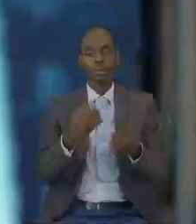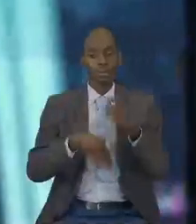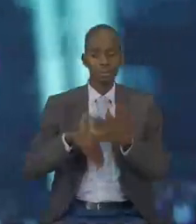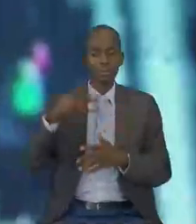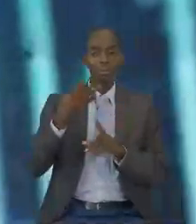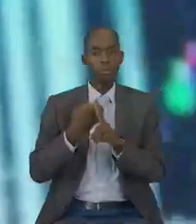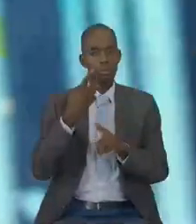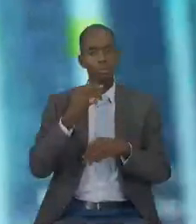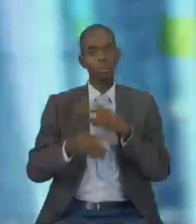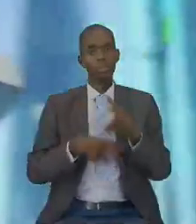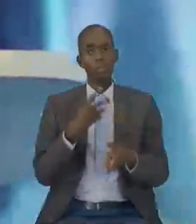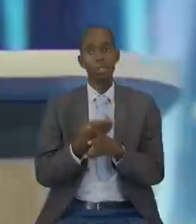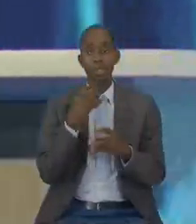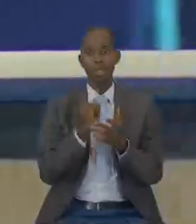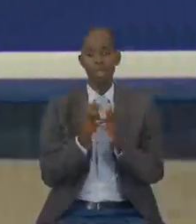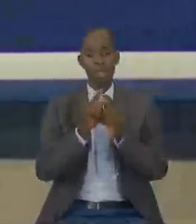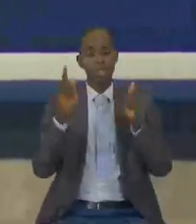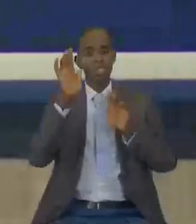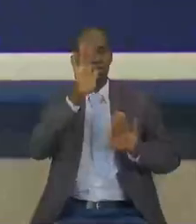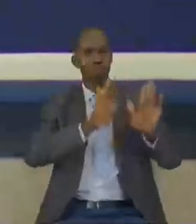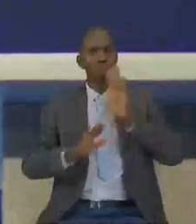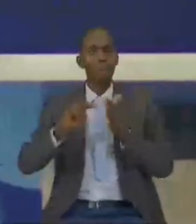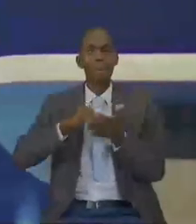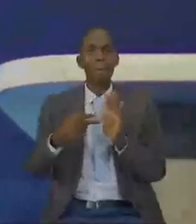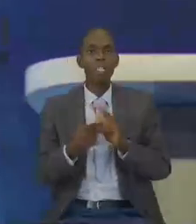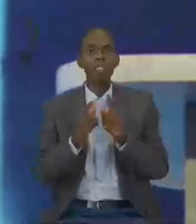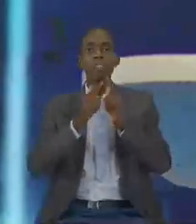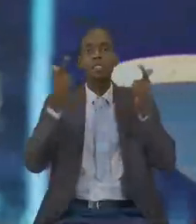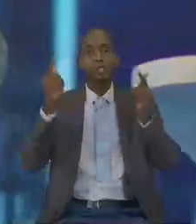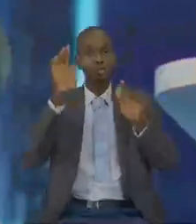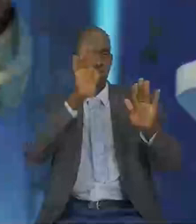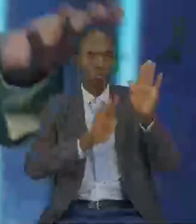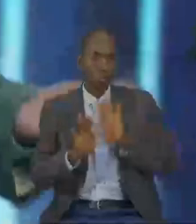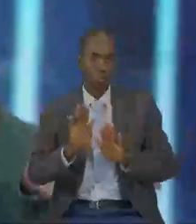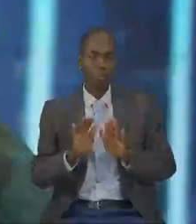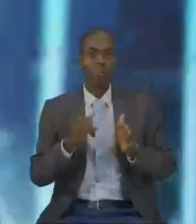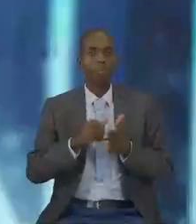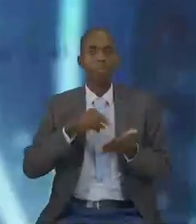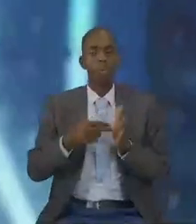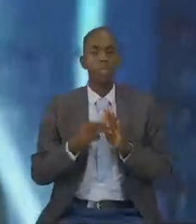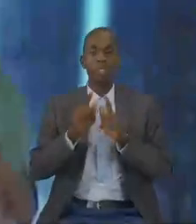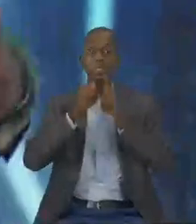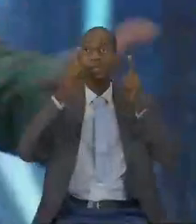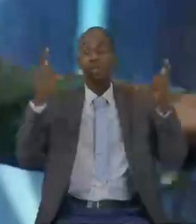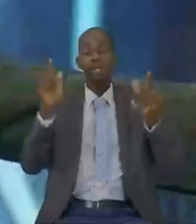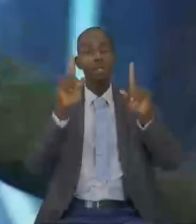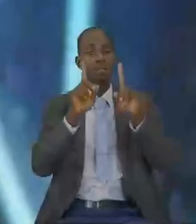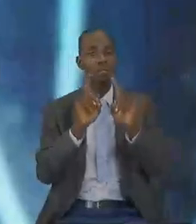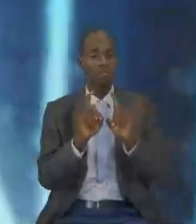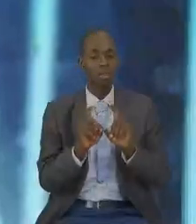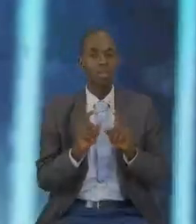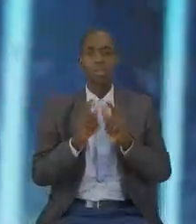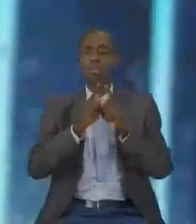sont sortis du monde. Quand il dit de la grande tribulation, c'est-à-dire des grands problèmes, des